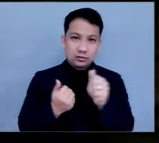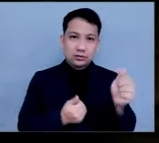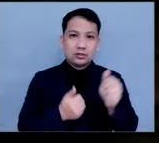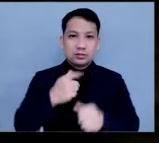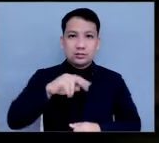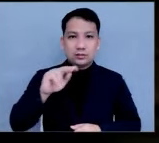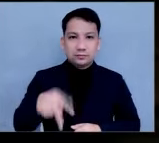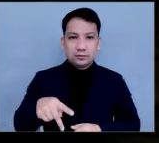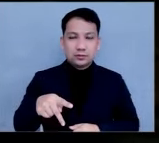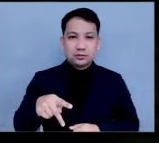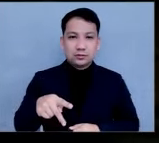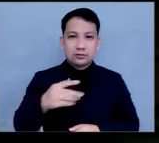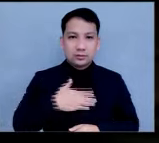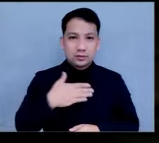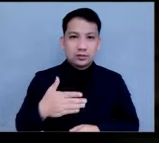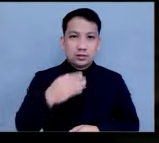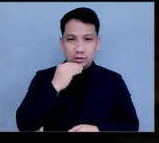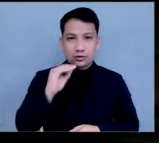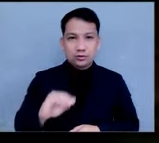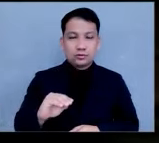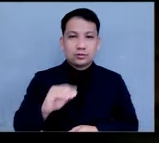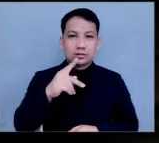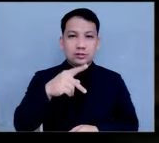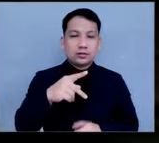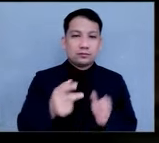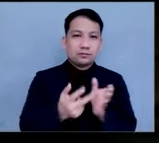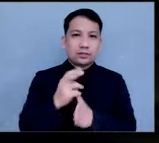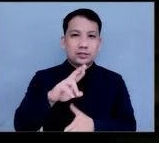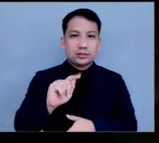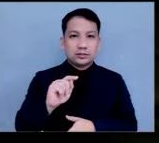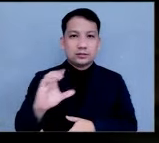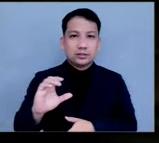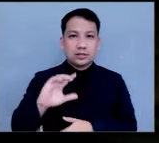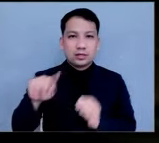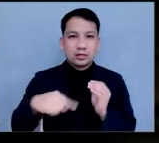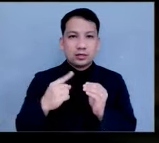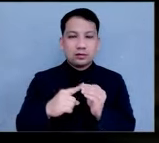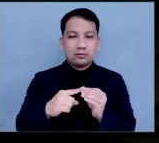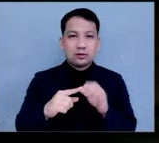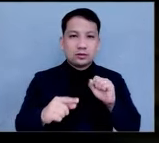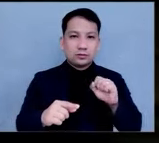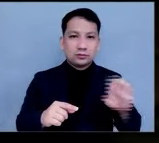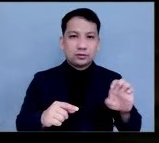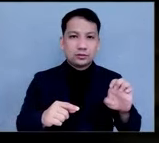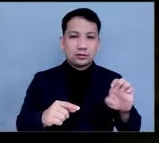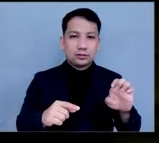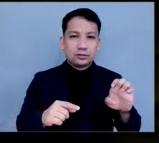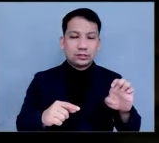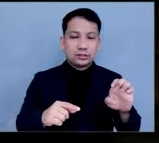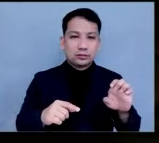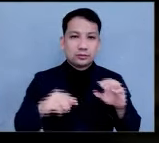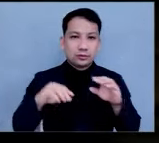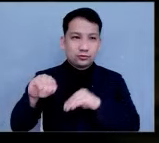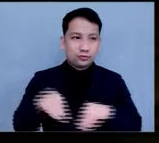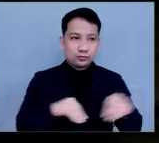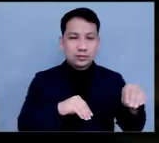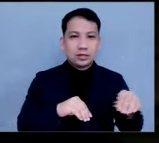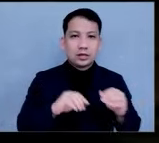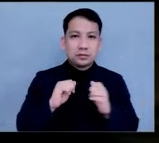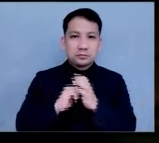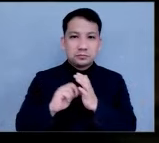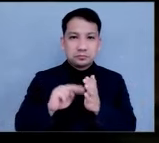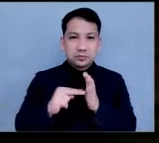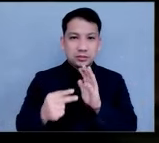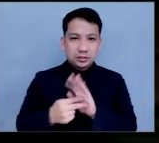PNP ang commitment order ng Pasig RTC kaugnay naman ng kanyang kasong qualified human trafficking. Ibig sabihin